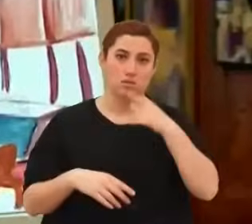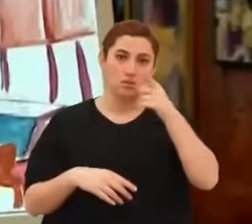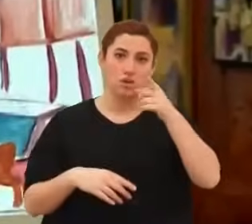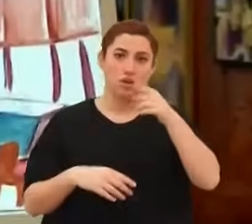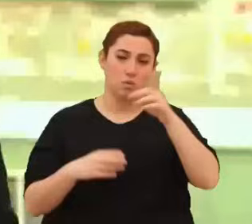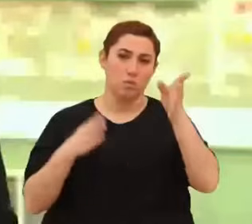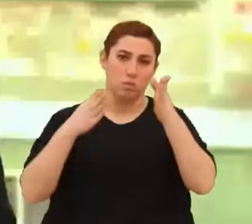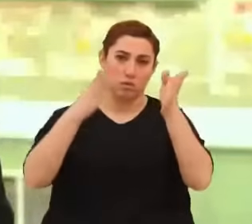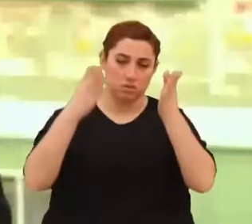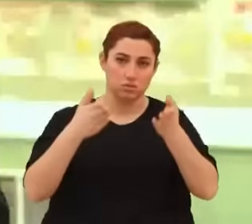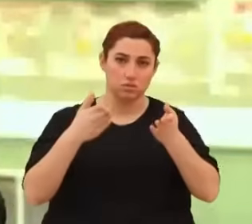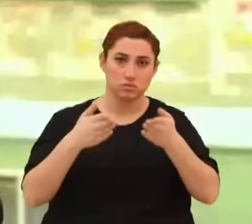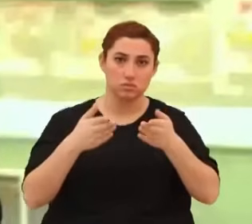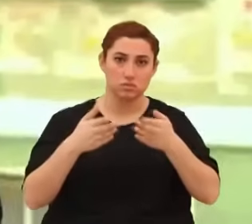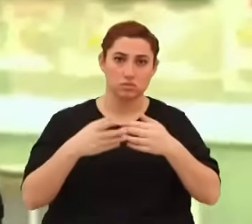varsa.